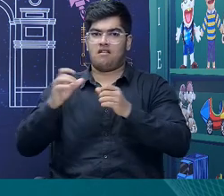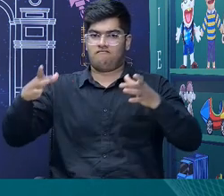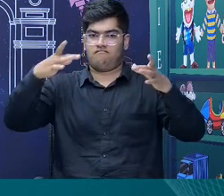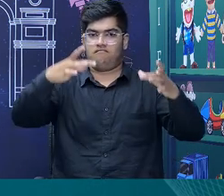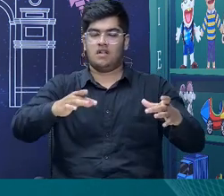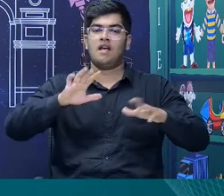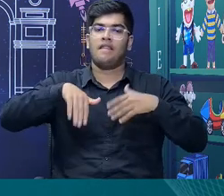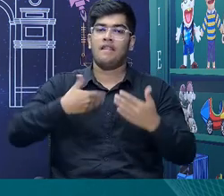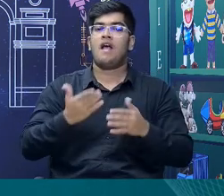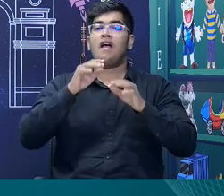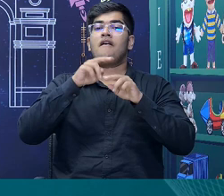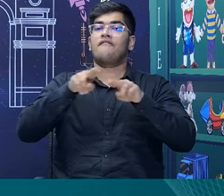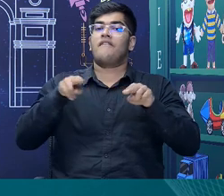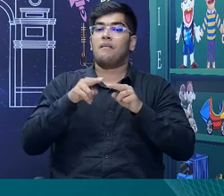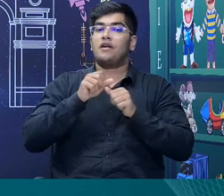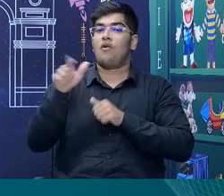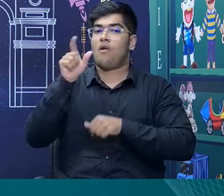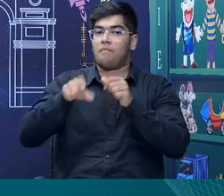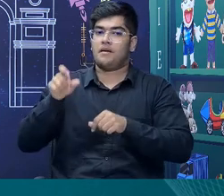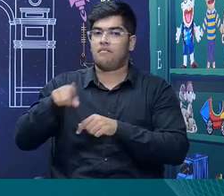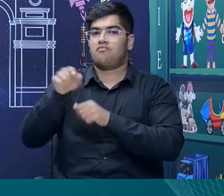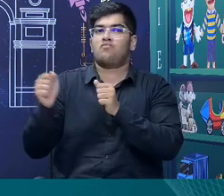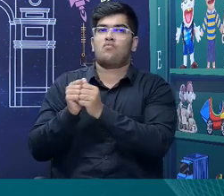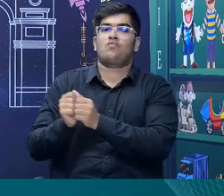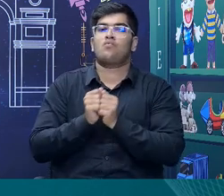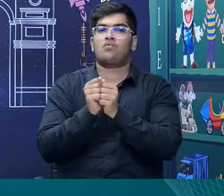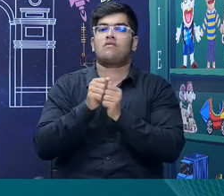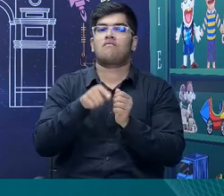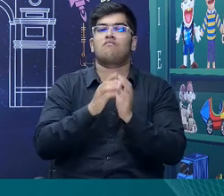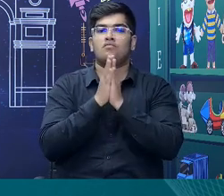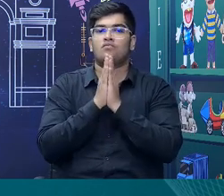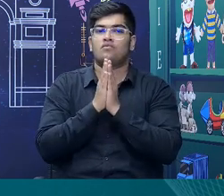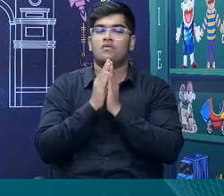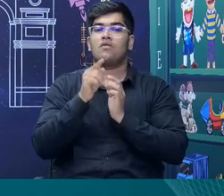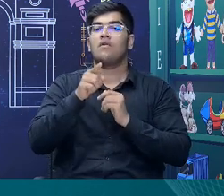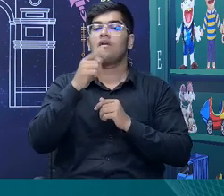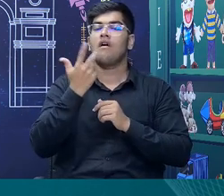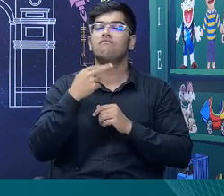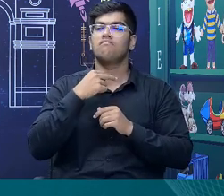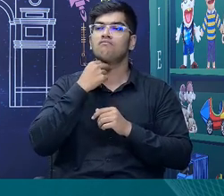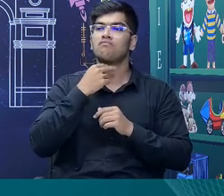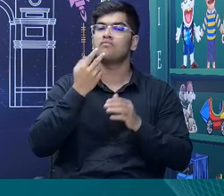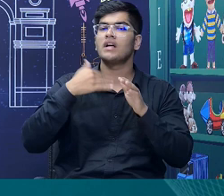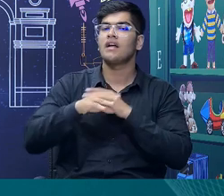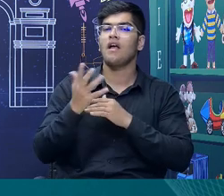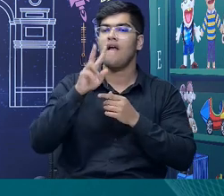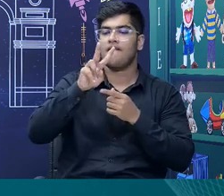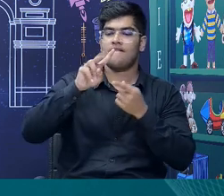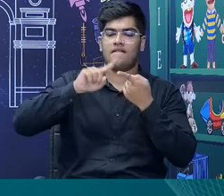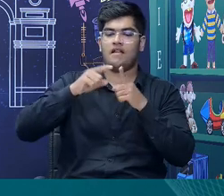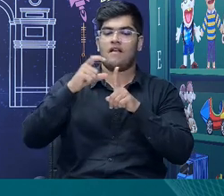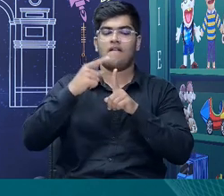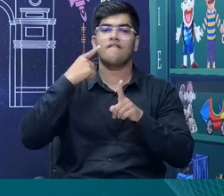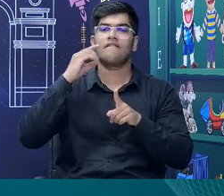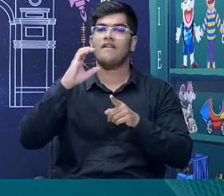सभी लोग इस पूजा में शामिल हैं यहां पे वैदिक जो चेस है या हिल्स हैं वो